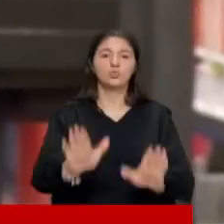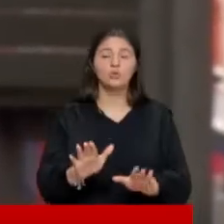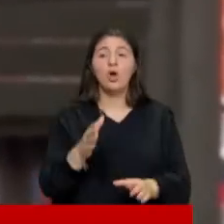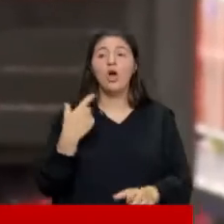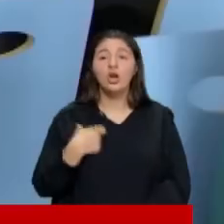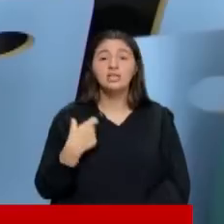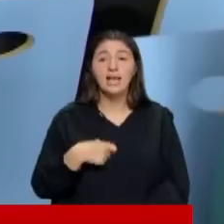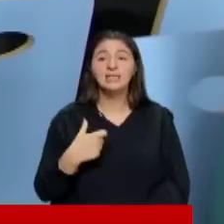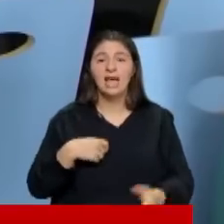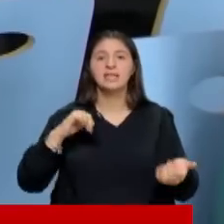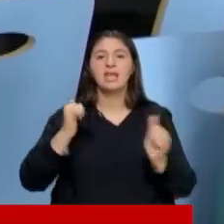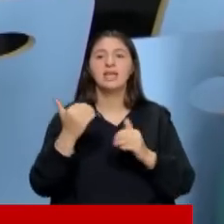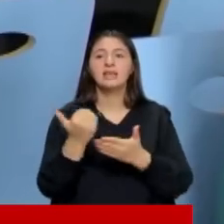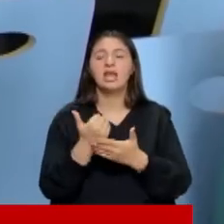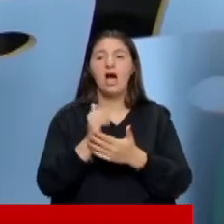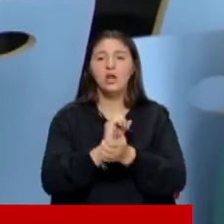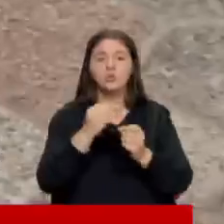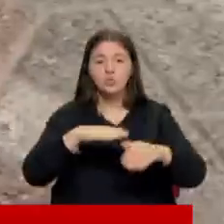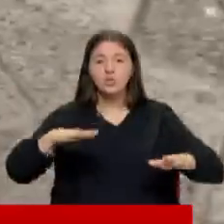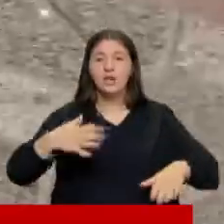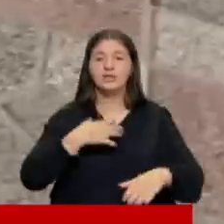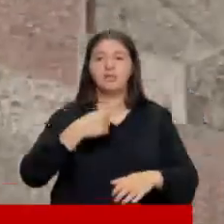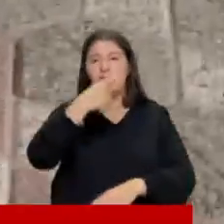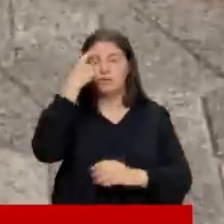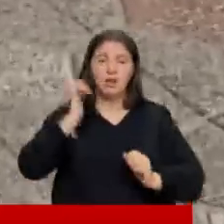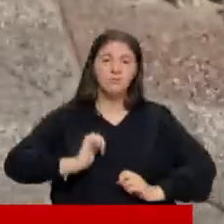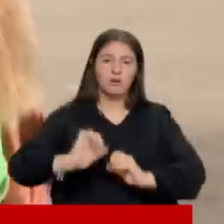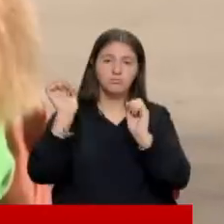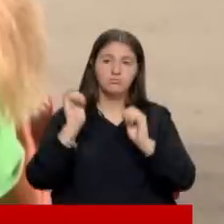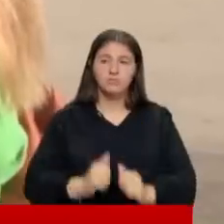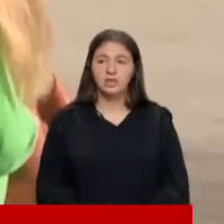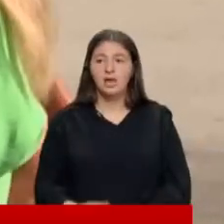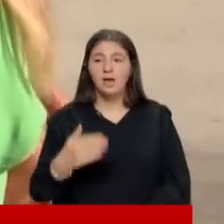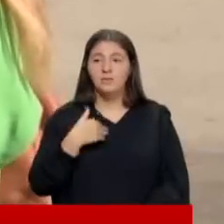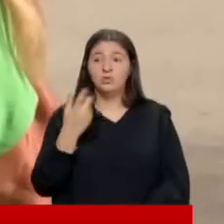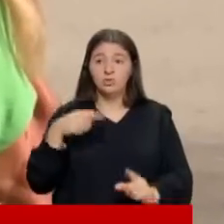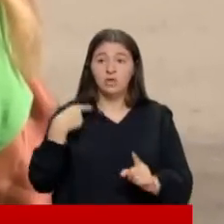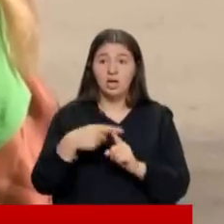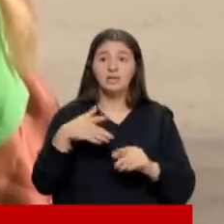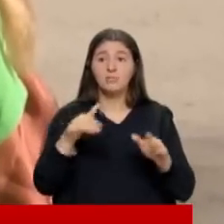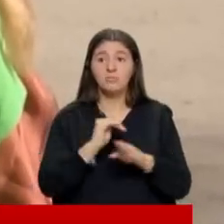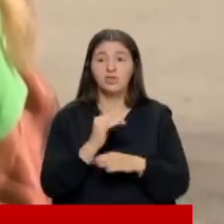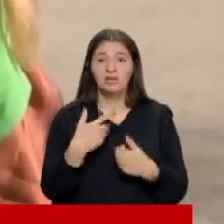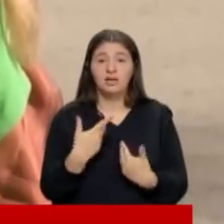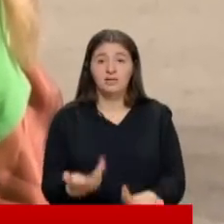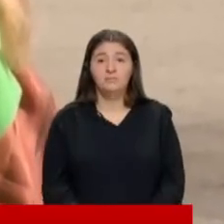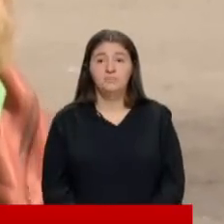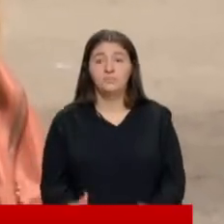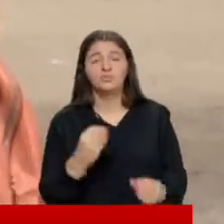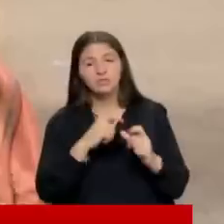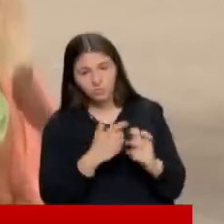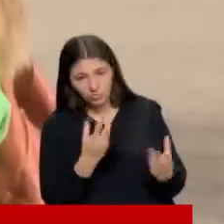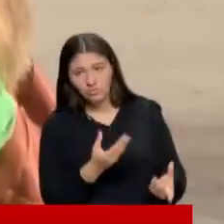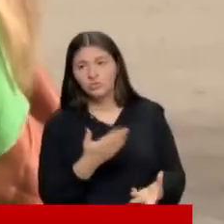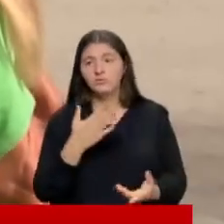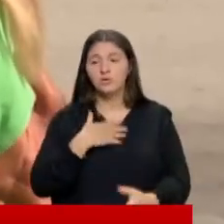Özellikle de dar gelirli ailelerin çocukları kendi kaderlerine terk edildi bir de biz Üstüne üstlük depremde değil zaten Geçmiş